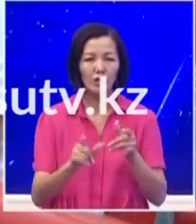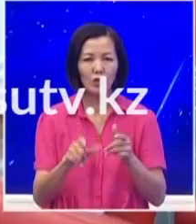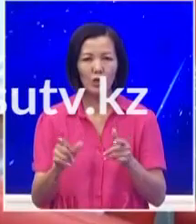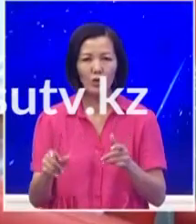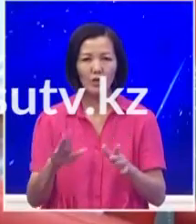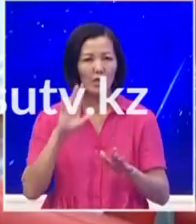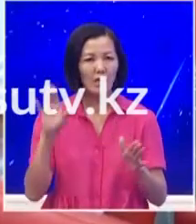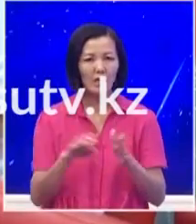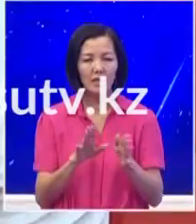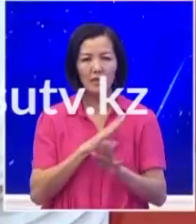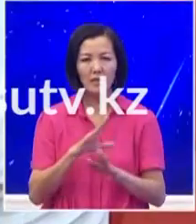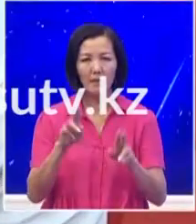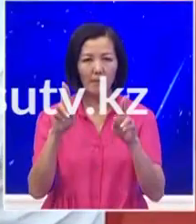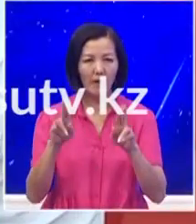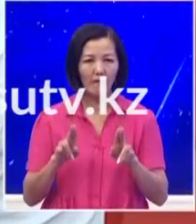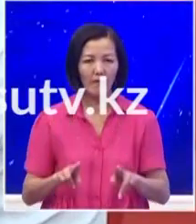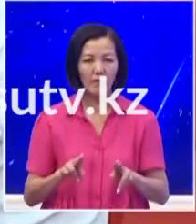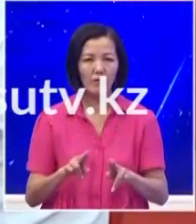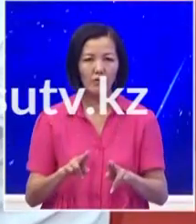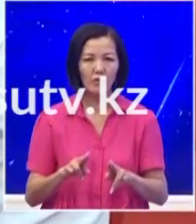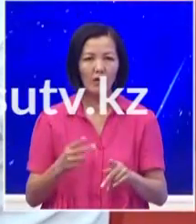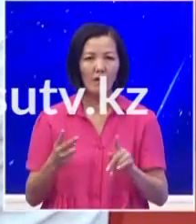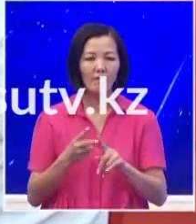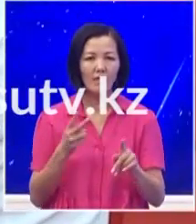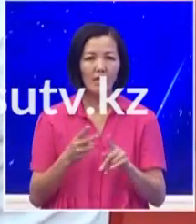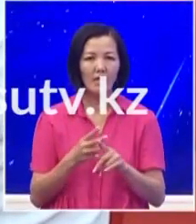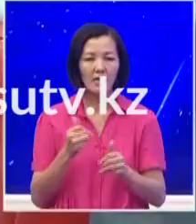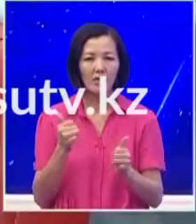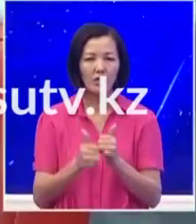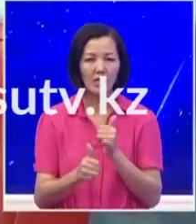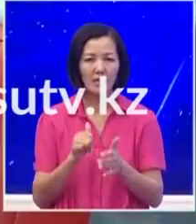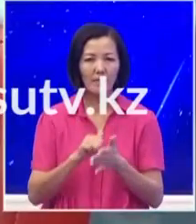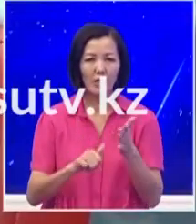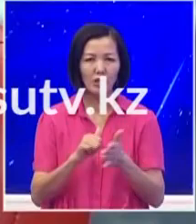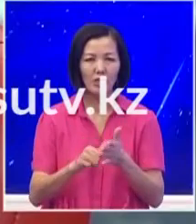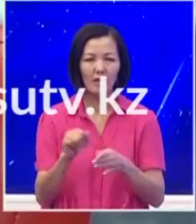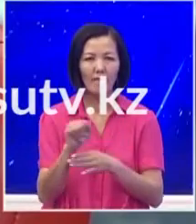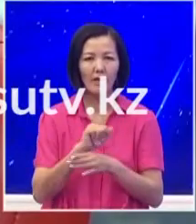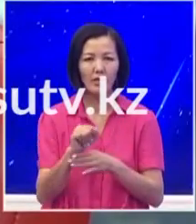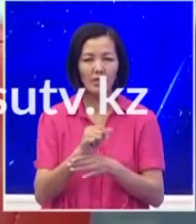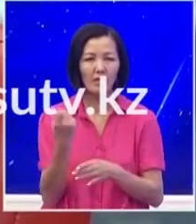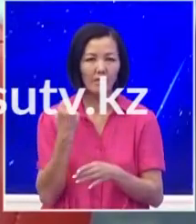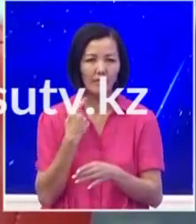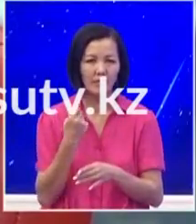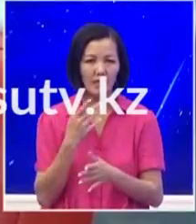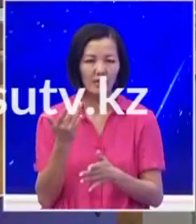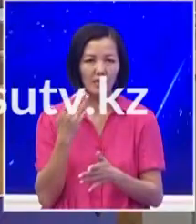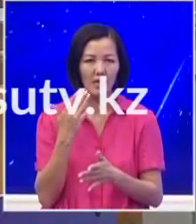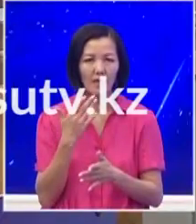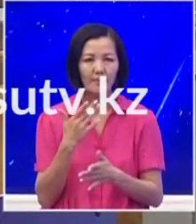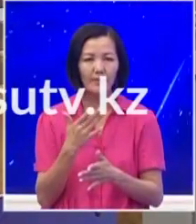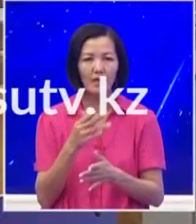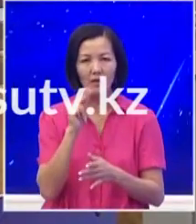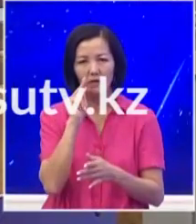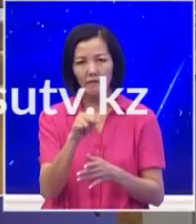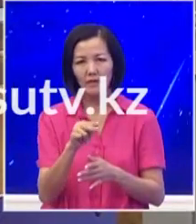не соблюдающих правила дорожного движения. Вторая не менее частая причина – вождение авто в нетрезвом виде. К слову, по вине